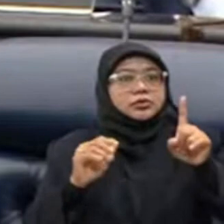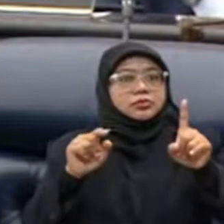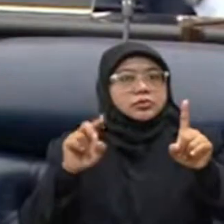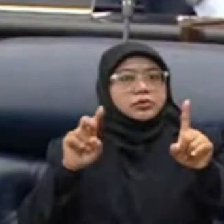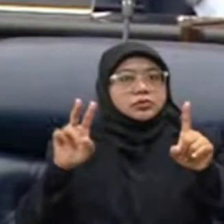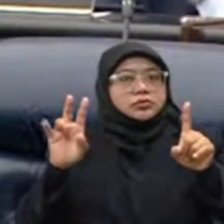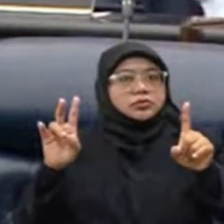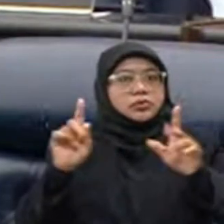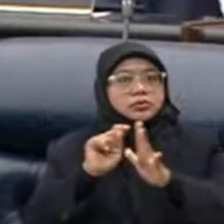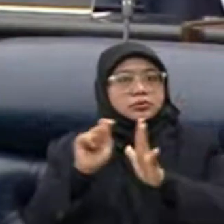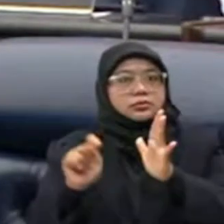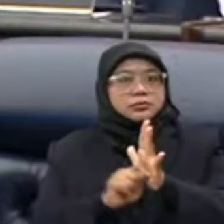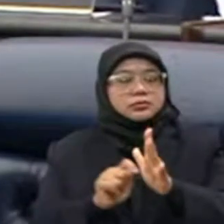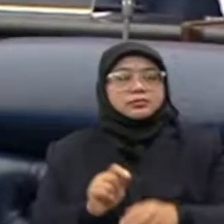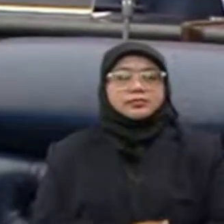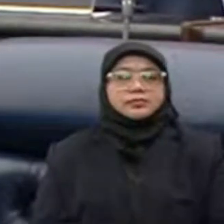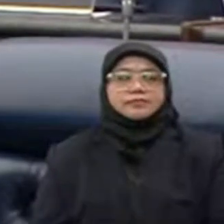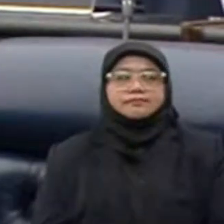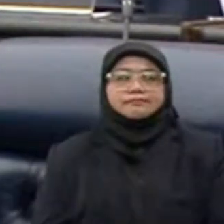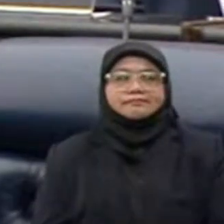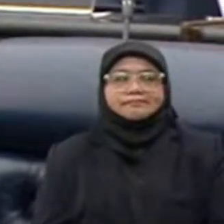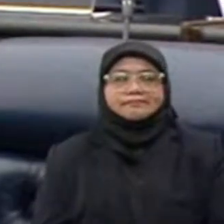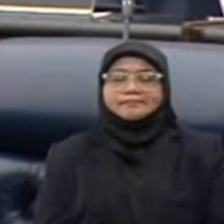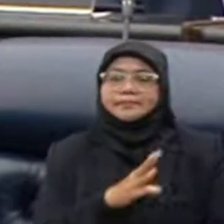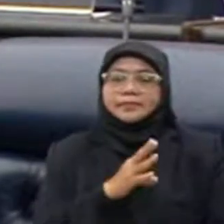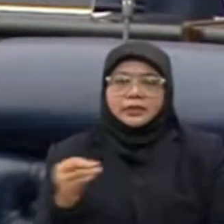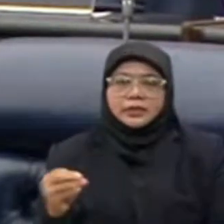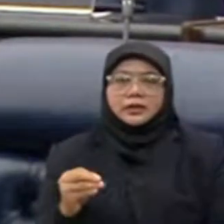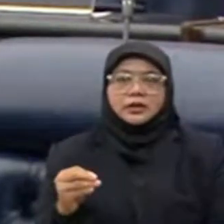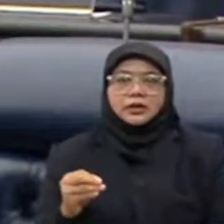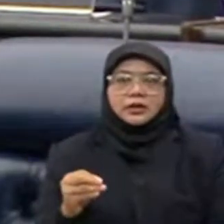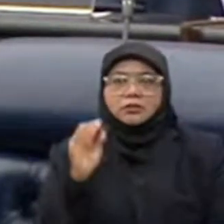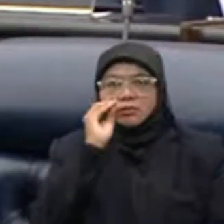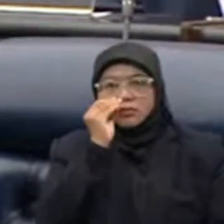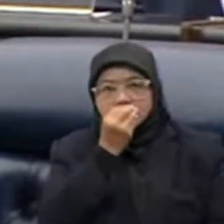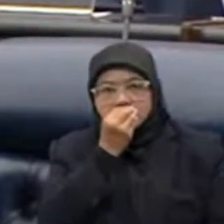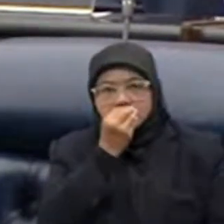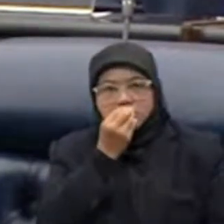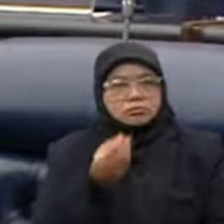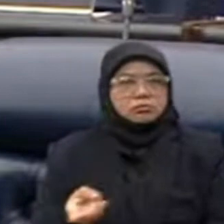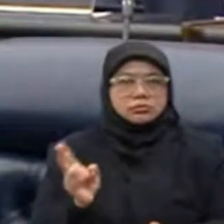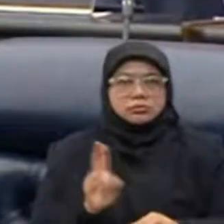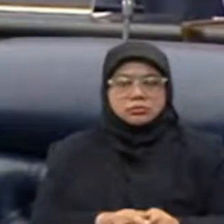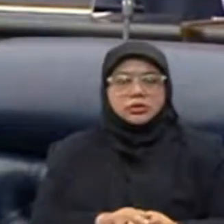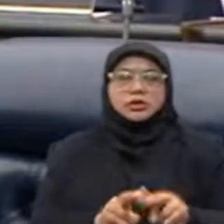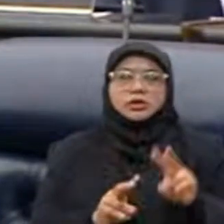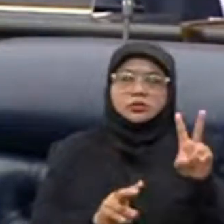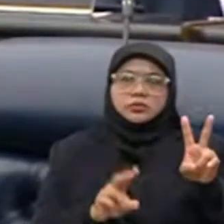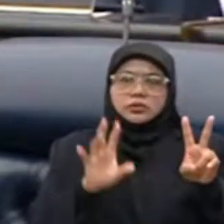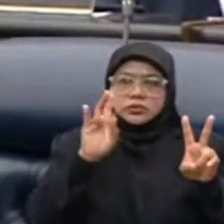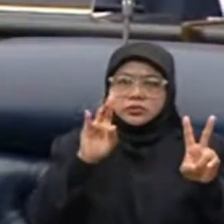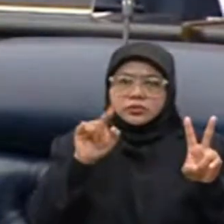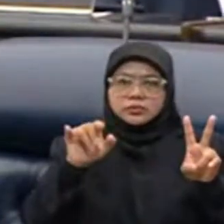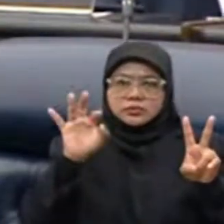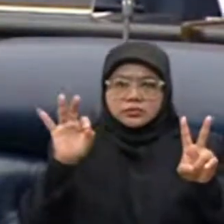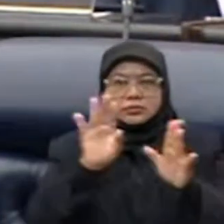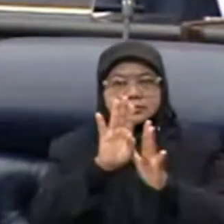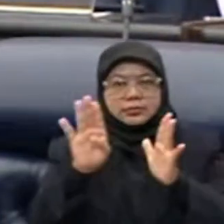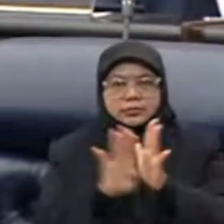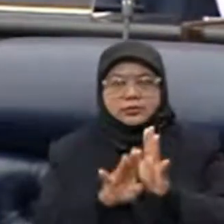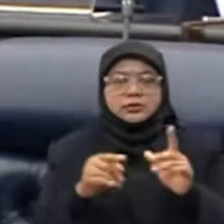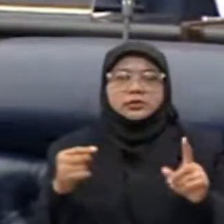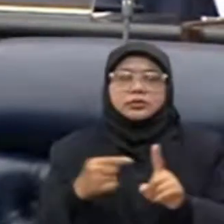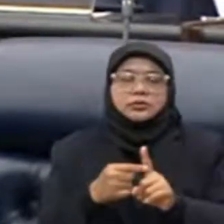79 dan juga interest juga telah meningkat dapat 27 bulan 9 pilihan kepada